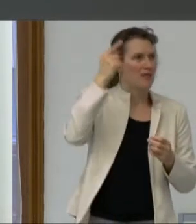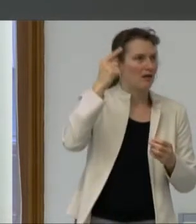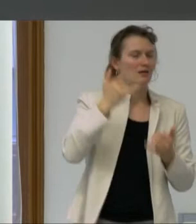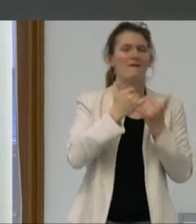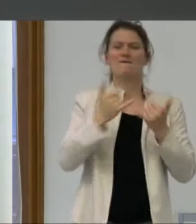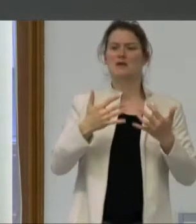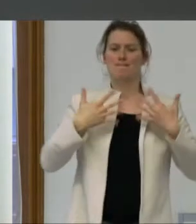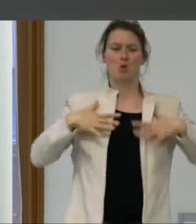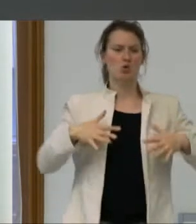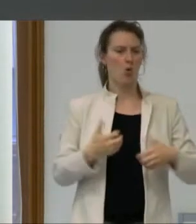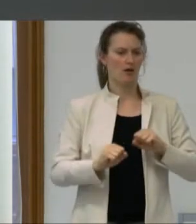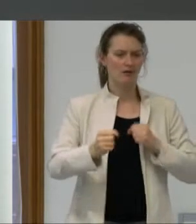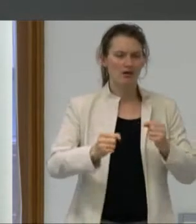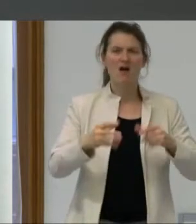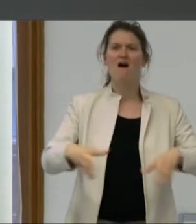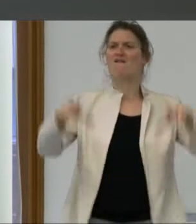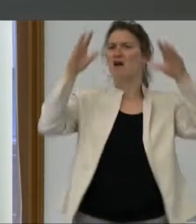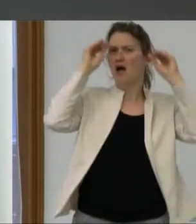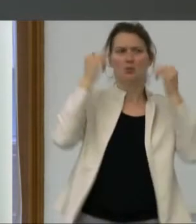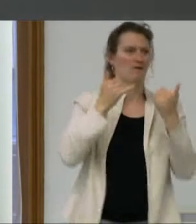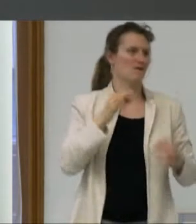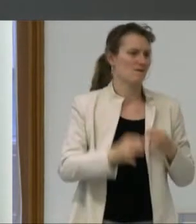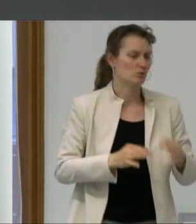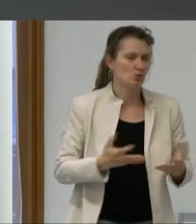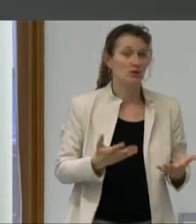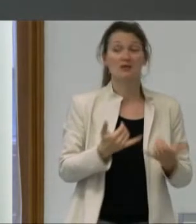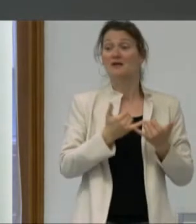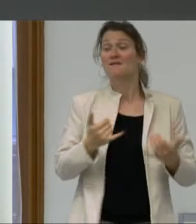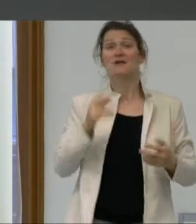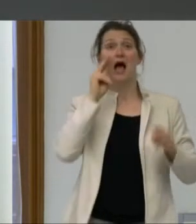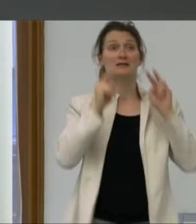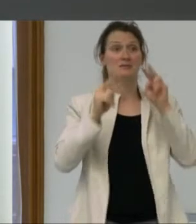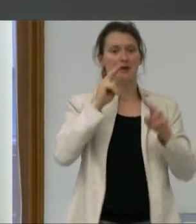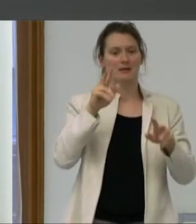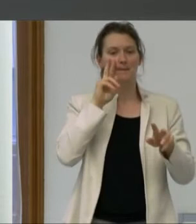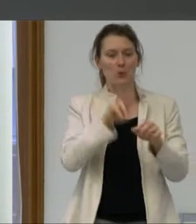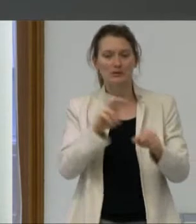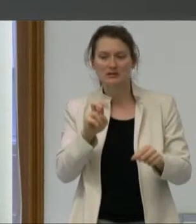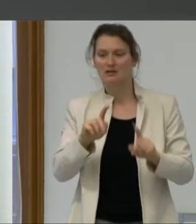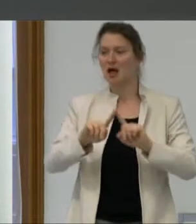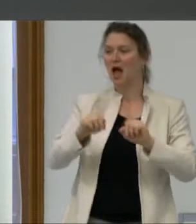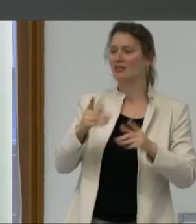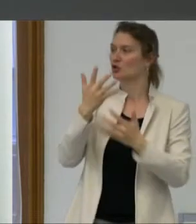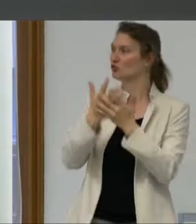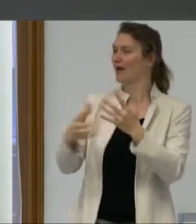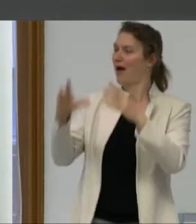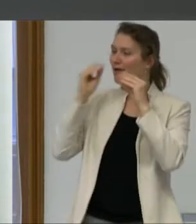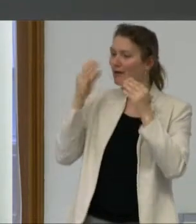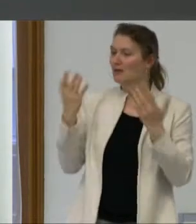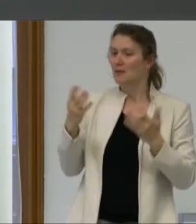funktioniert Motorik, wie funktioniert Wahrnehmung. Aber welche Aspekte gibt es auch aufgrund von anderen Sprachen,